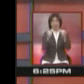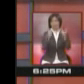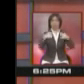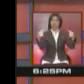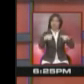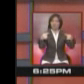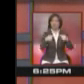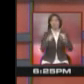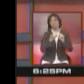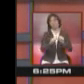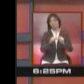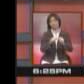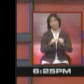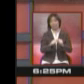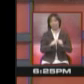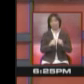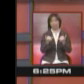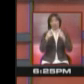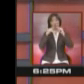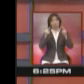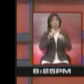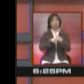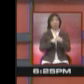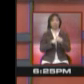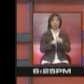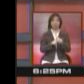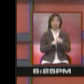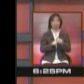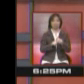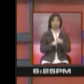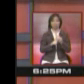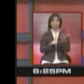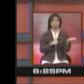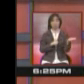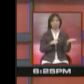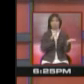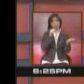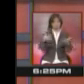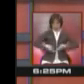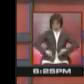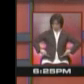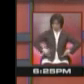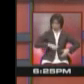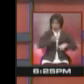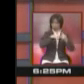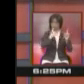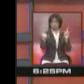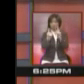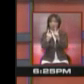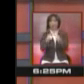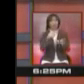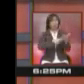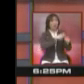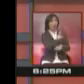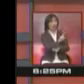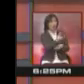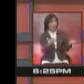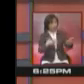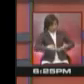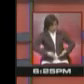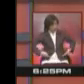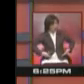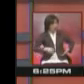Ang latest ay ang banat ni Angel Girado. Hindi raw siya nakabrief nang humarap kay Ramos. E ano kaya ang suit niya? Renzong